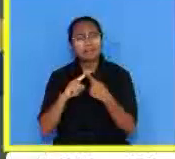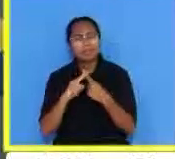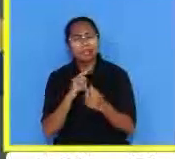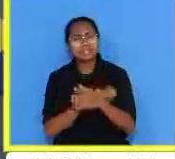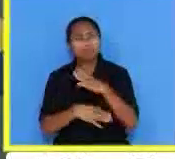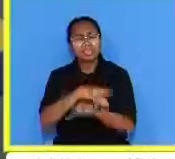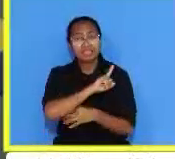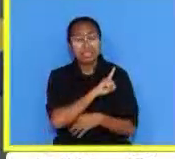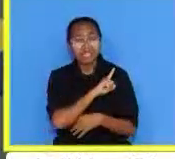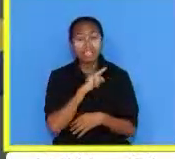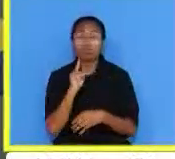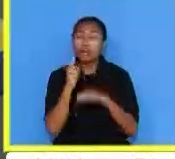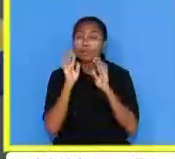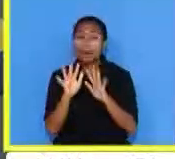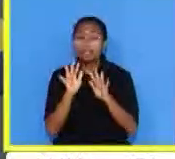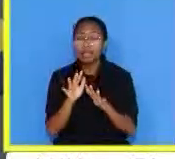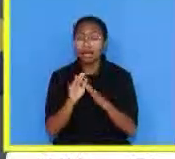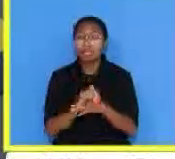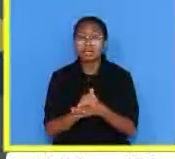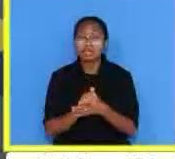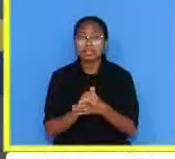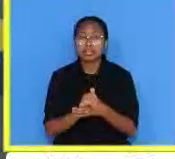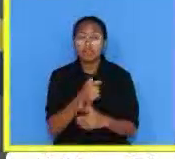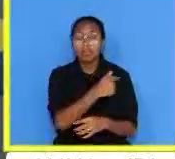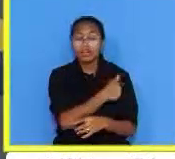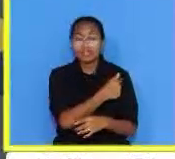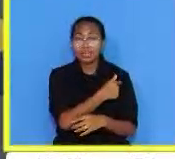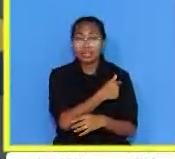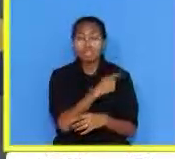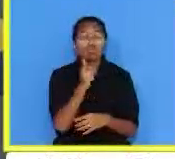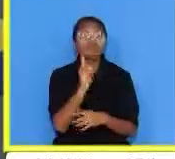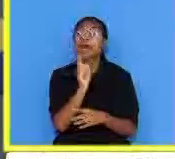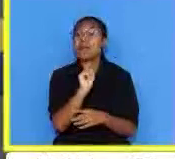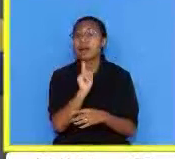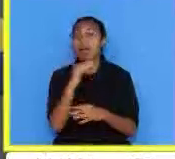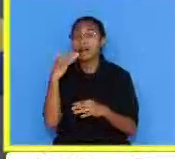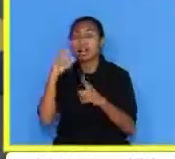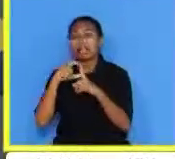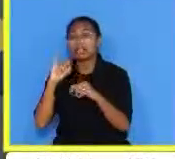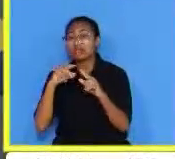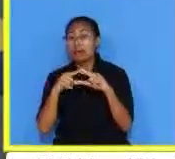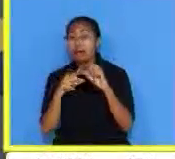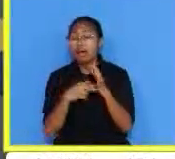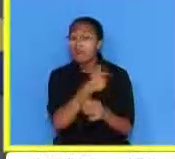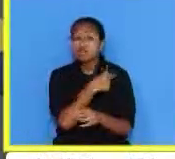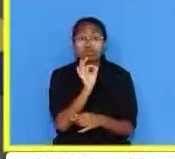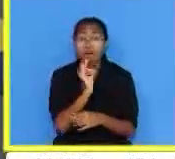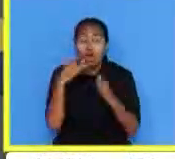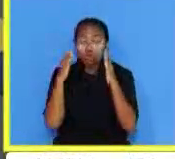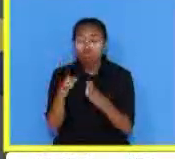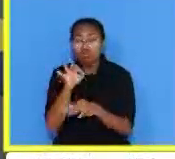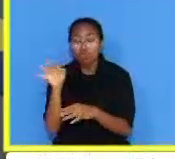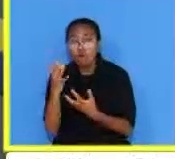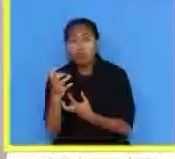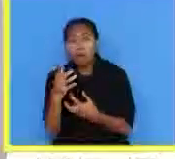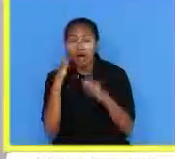sendiri, mereka lebih banyak mendapatkan pelayanan vaksinasi ini di mana, Kak Dina? Kalau untuk khususnya mungkin di Kota Kupang.